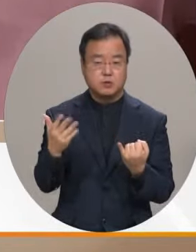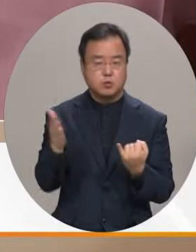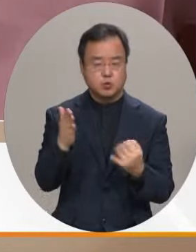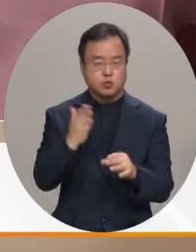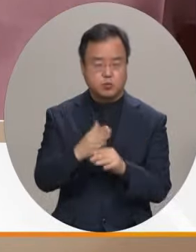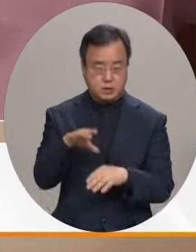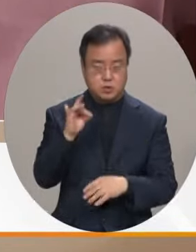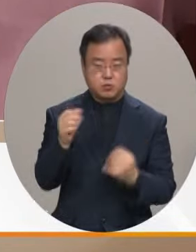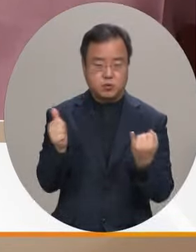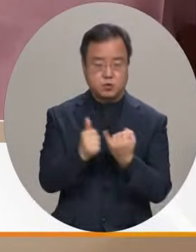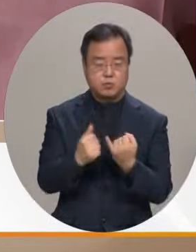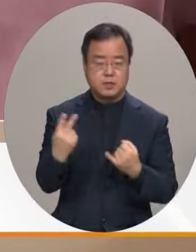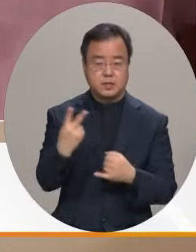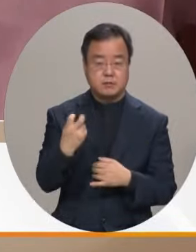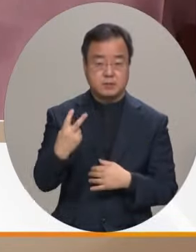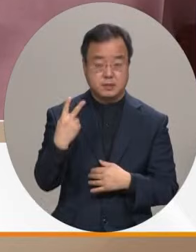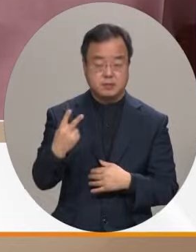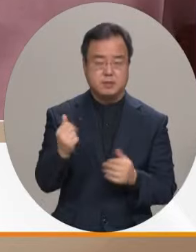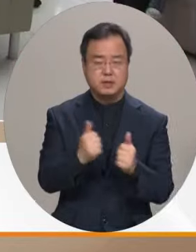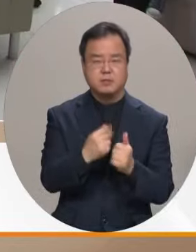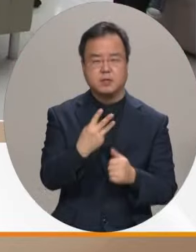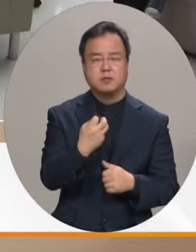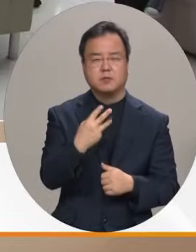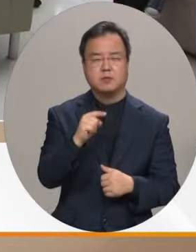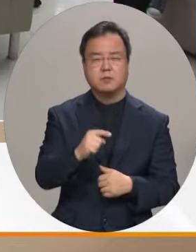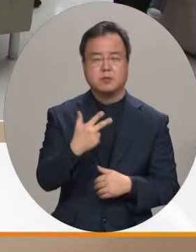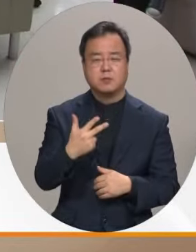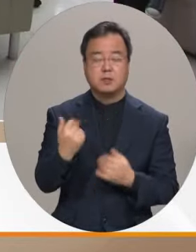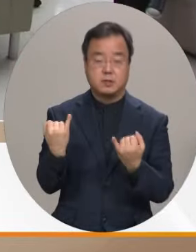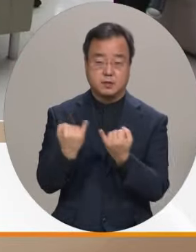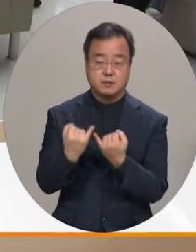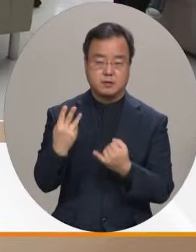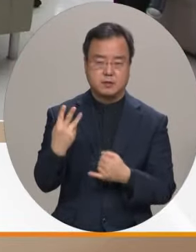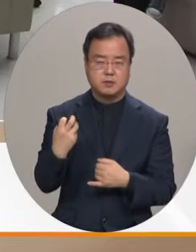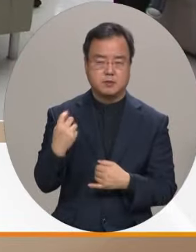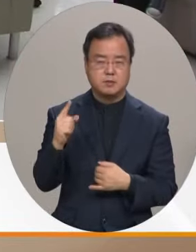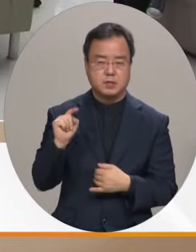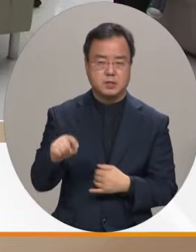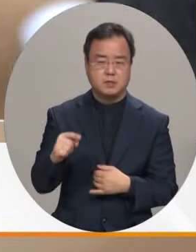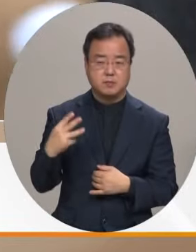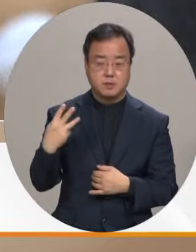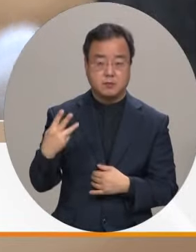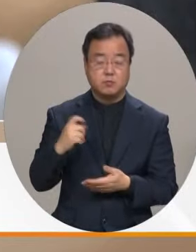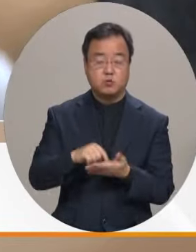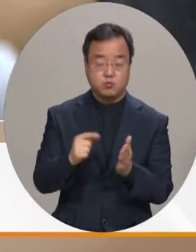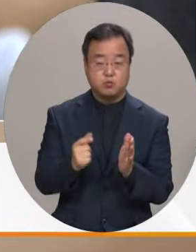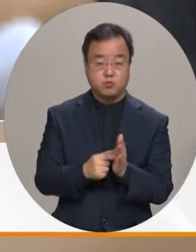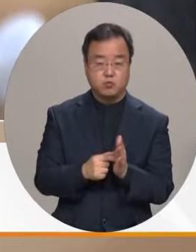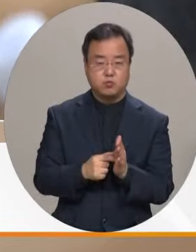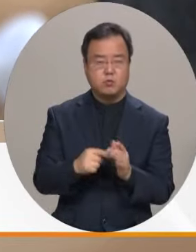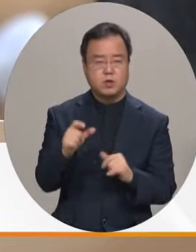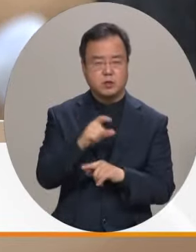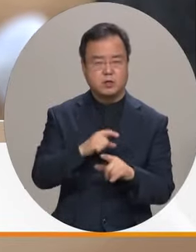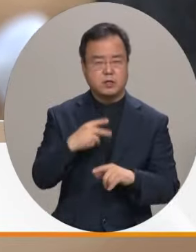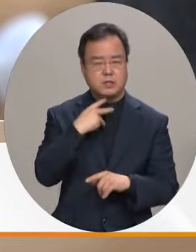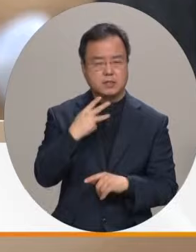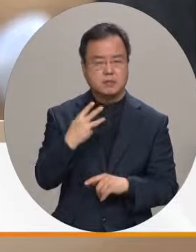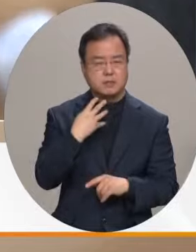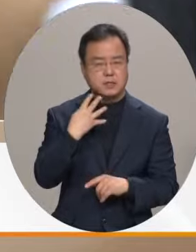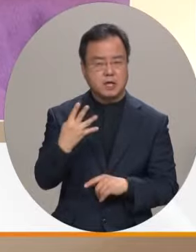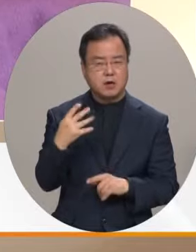27세였다 33.73 여자 31.3 어 남자는 3.9세대